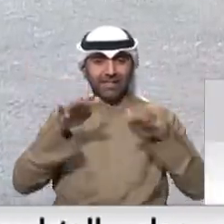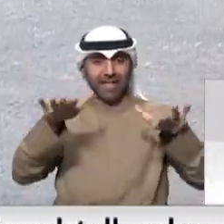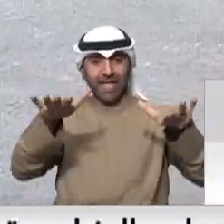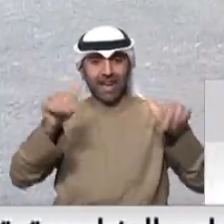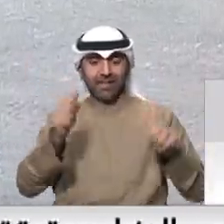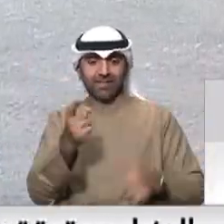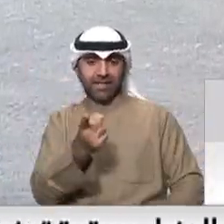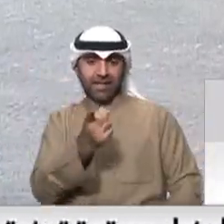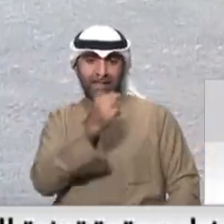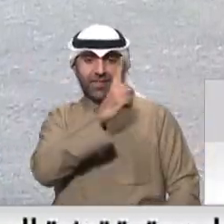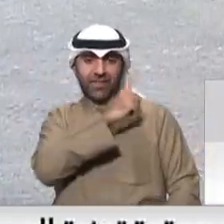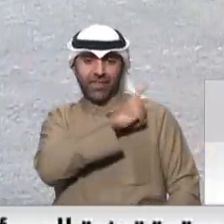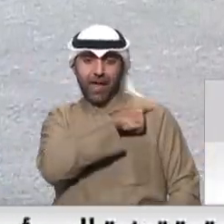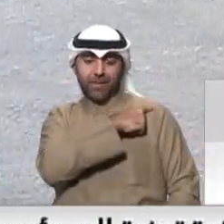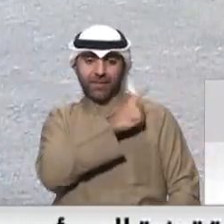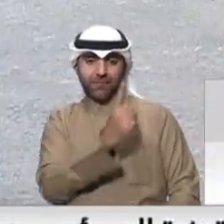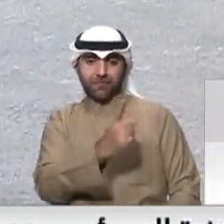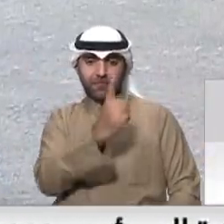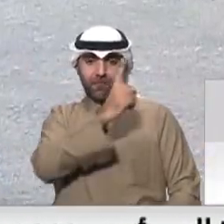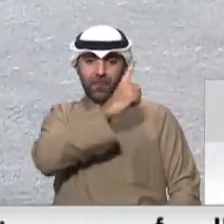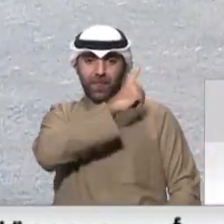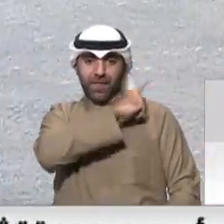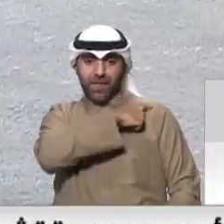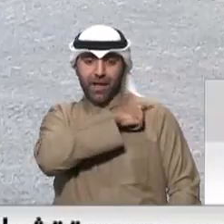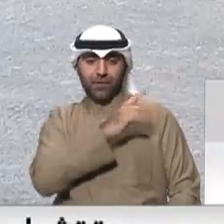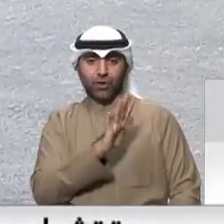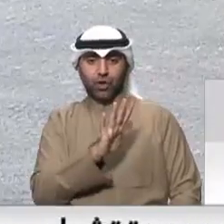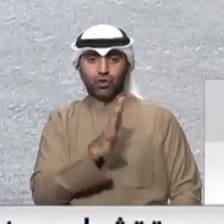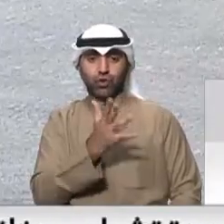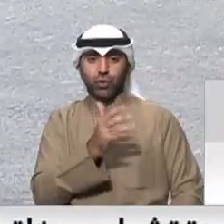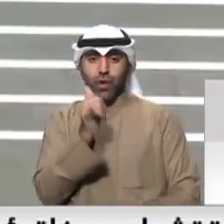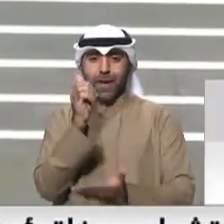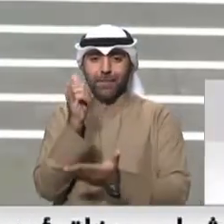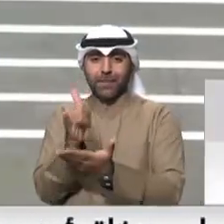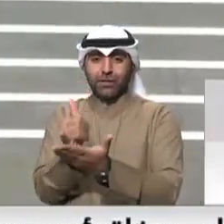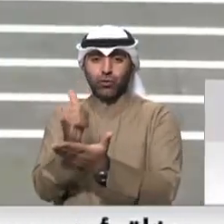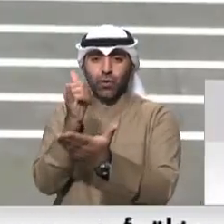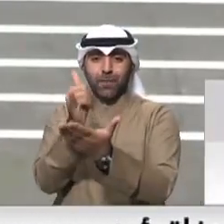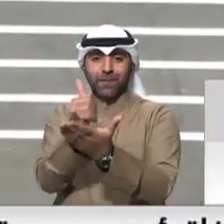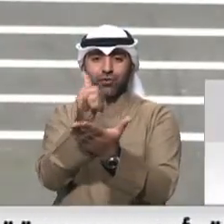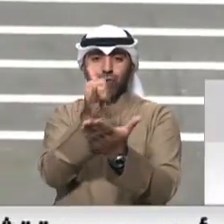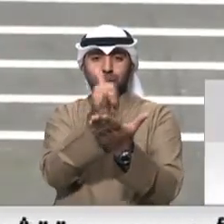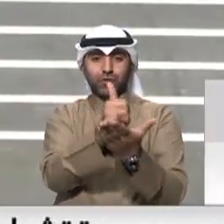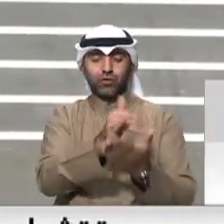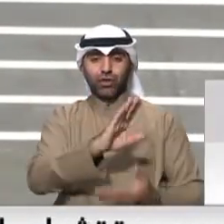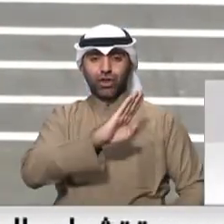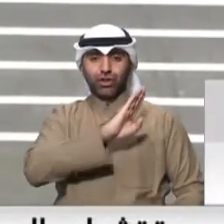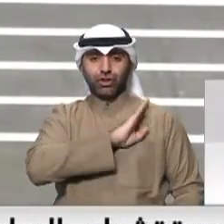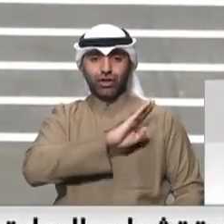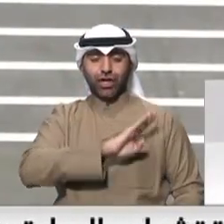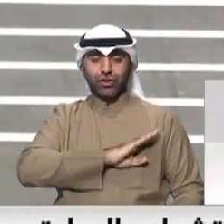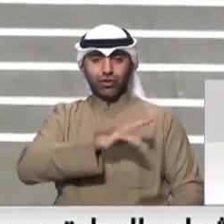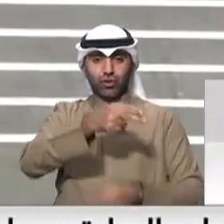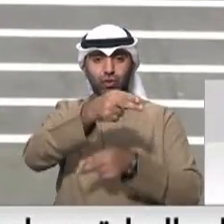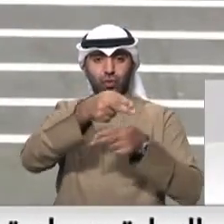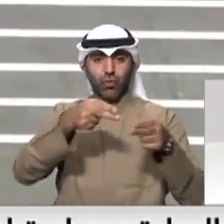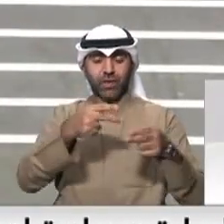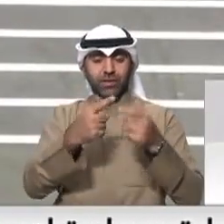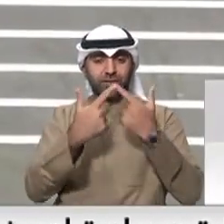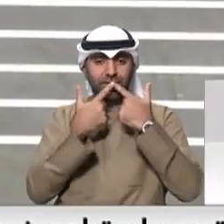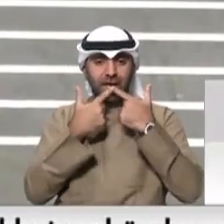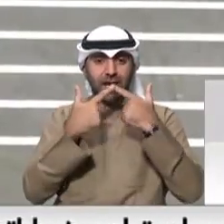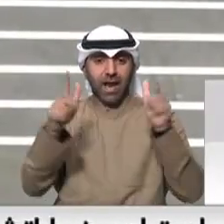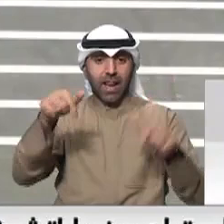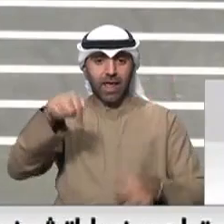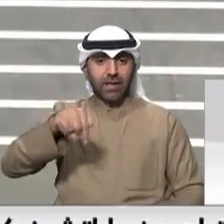على تحديات العمل الأمني والعسكري من خلال تسخير البعد التقني كخيار استراتيجي لخدمة البعدين الأكاديمي